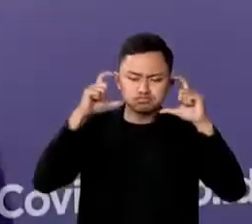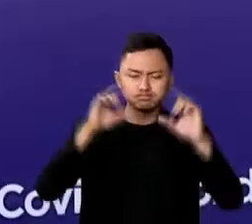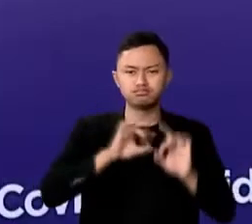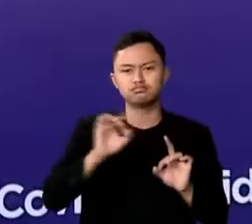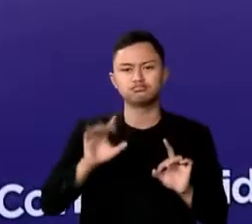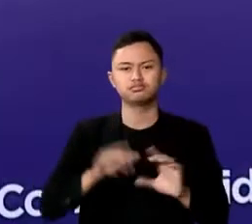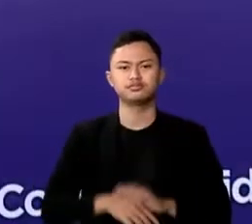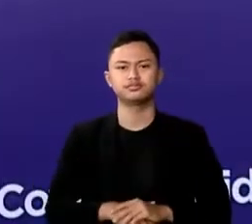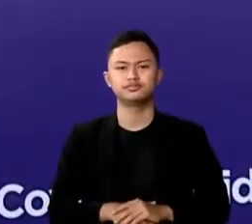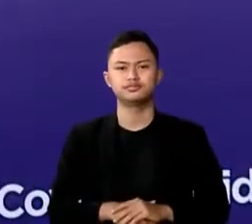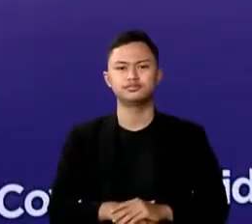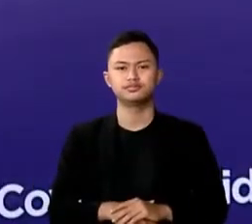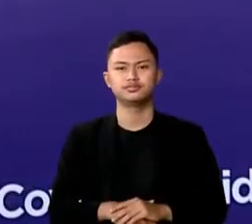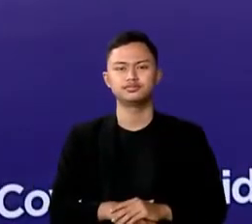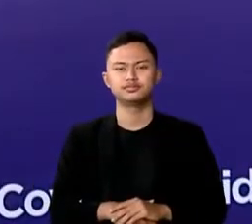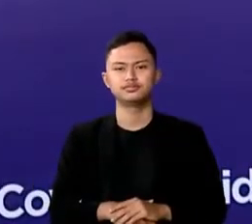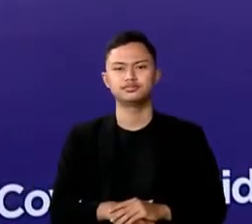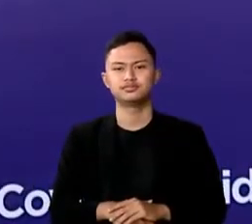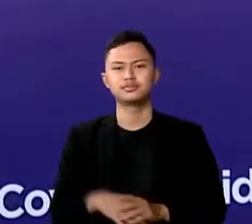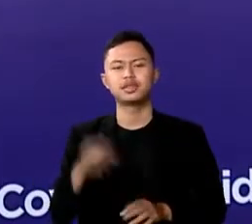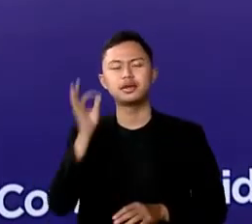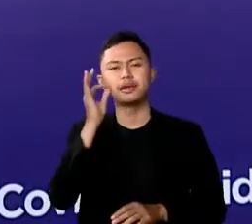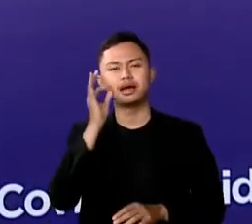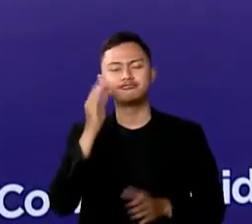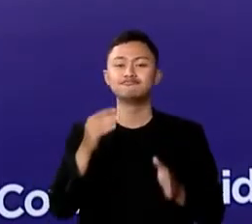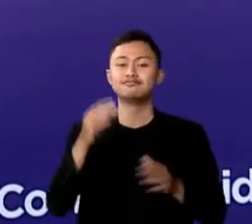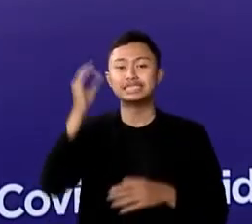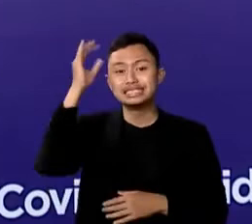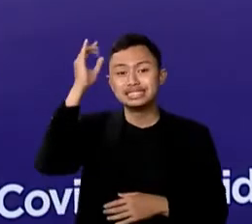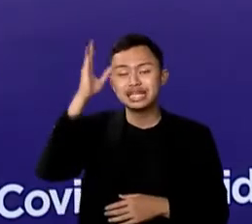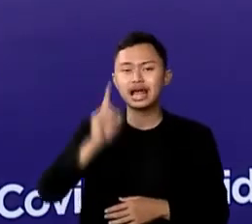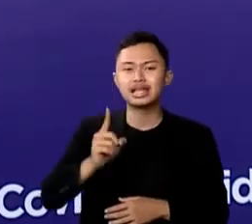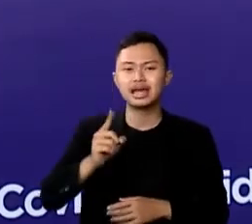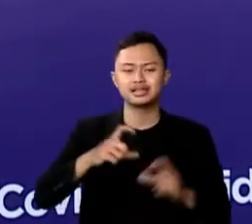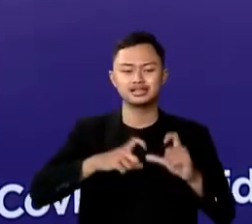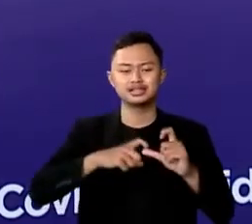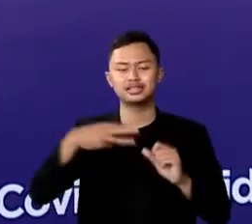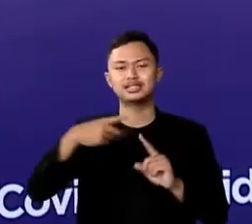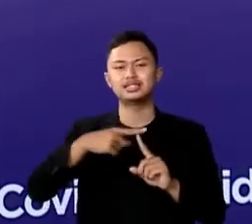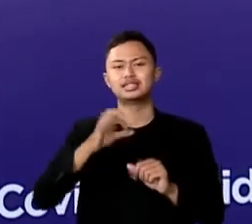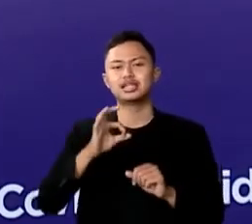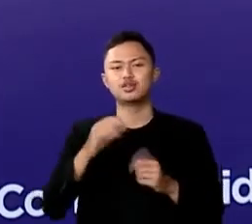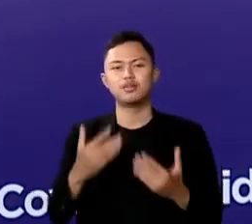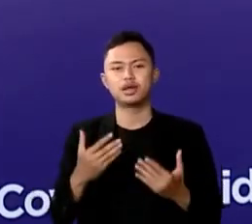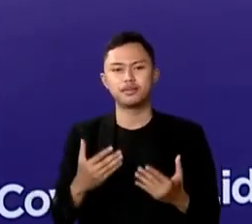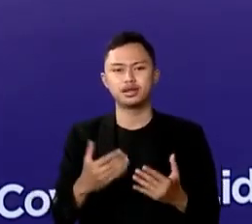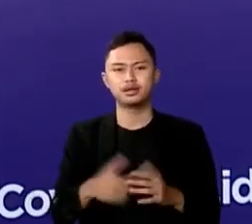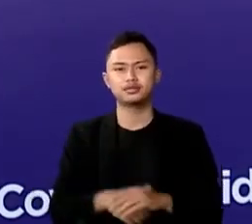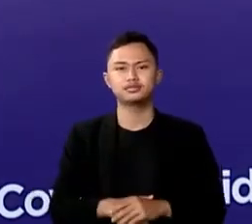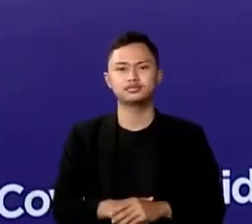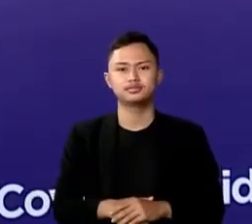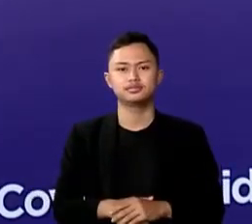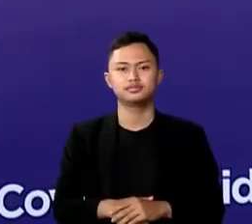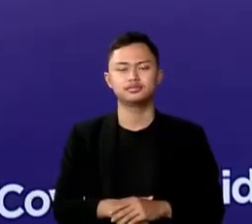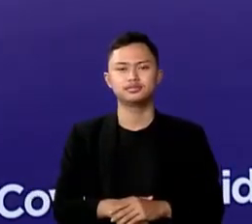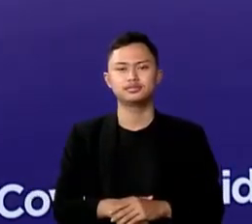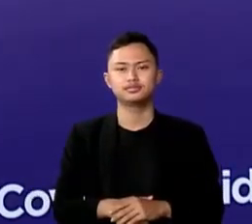Hai baik ada gangguan sinyal dokter Yogi kita ke Kak Seto Kak Seto ini